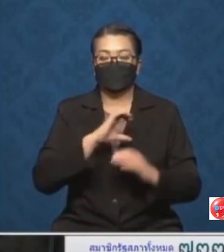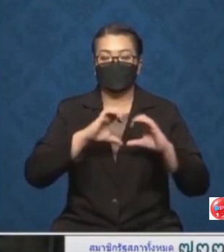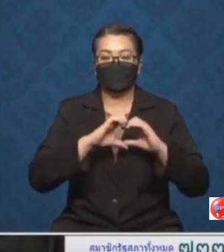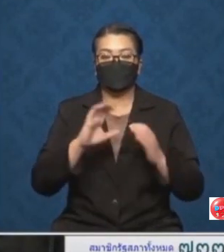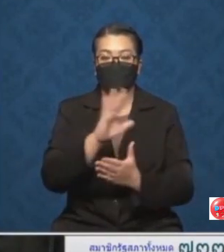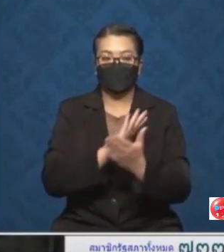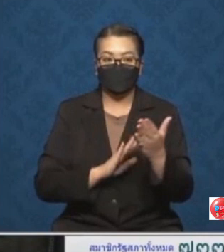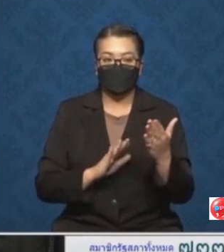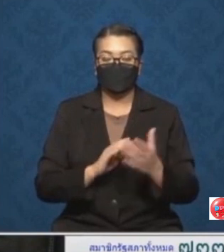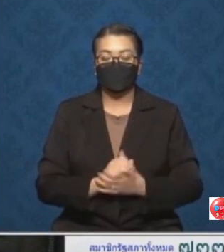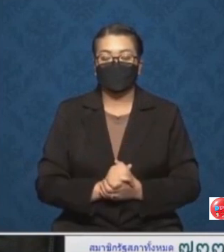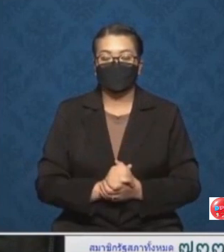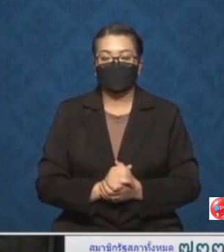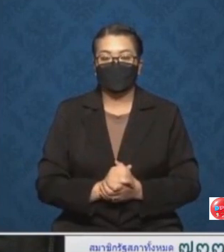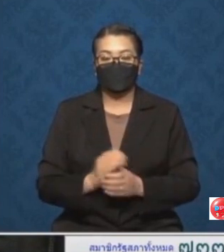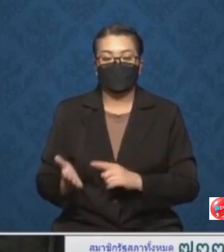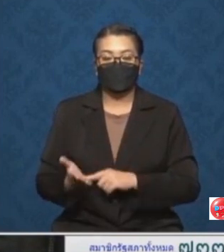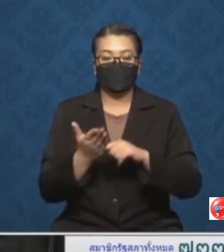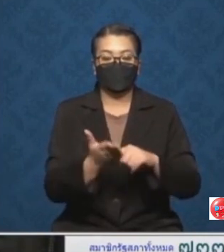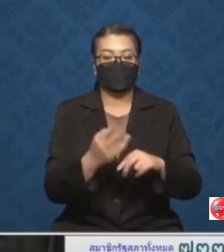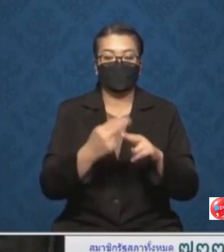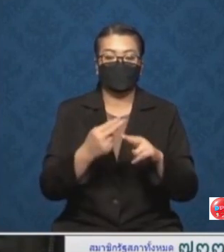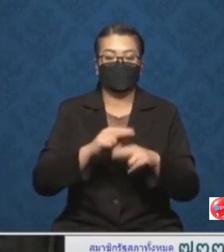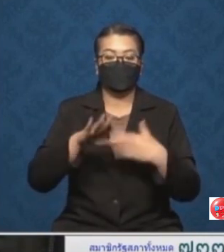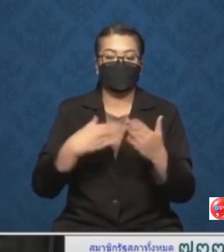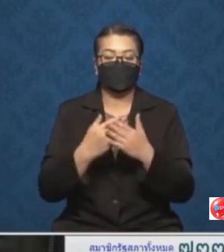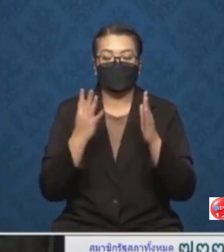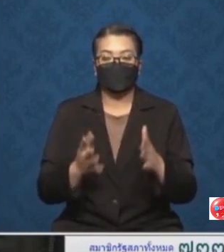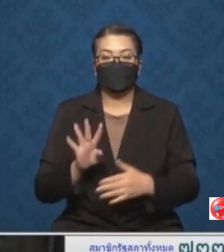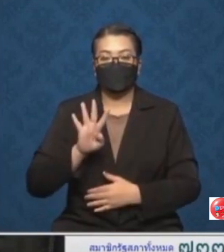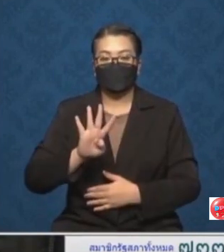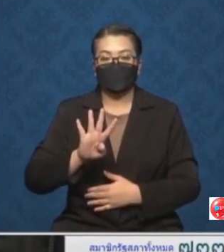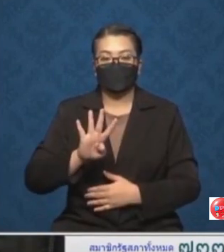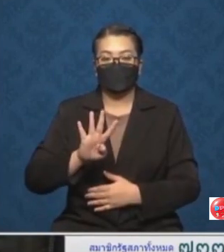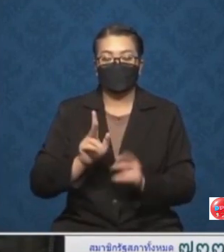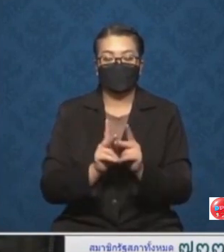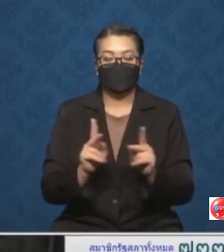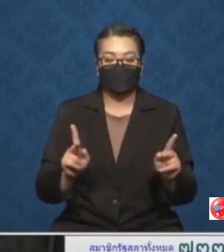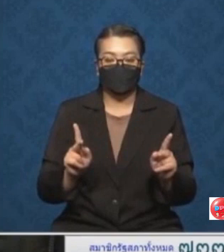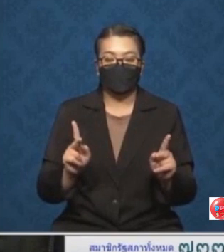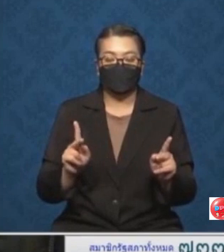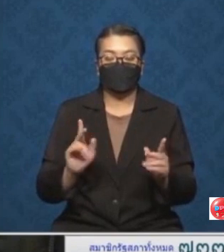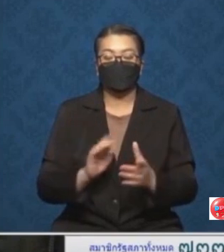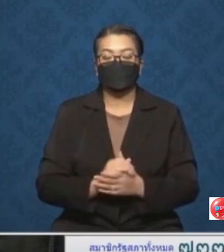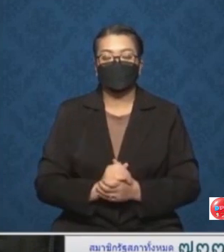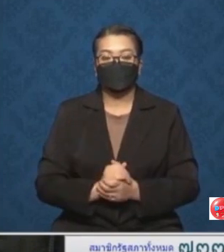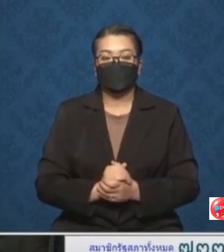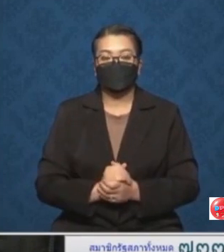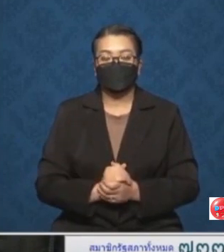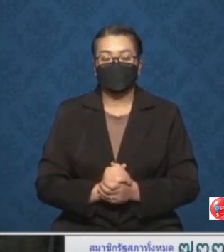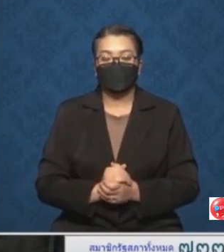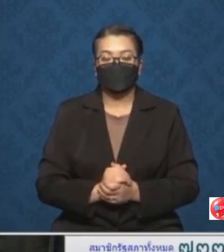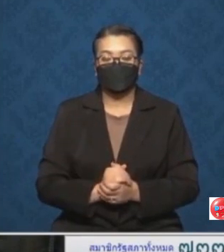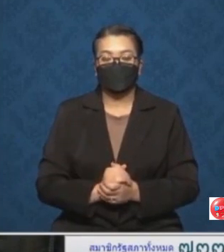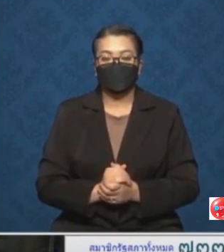รนายฐานะสมาชิกรัฐสภาขอเสนอรายชื่อกรรมาธิการนายสัดส่วนพรรคภูมิใจไทย